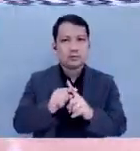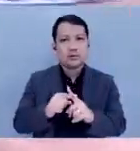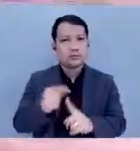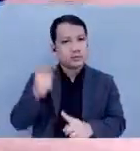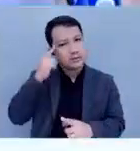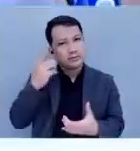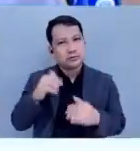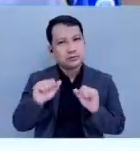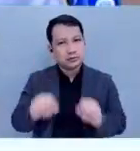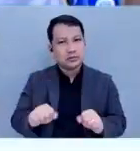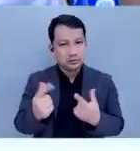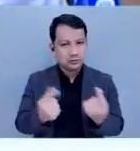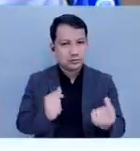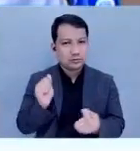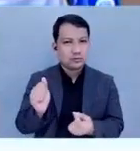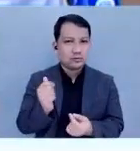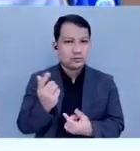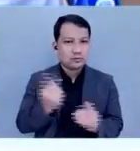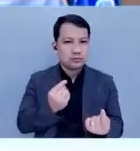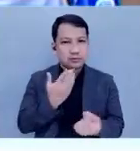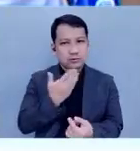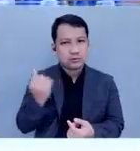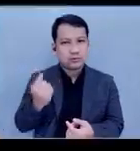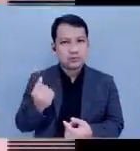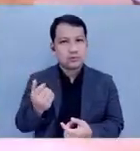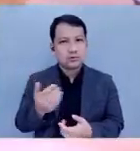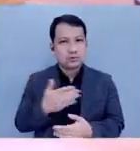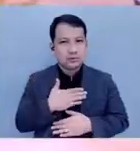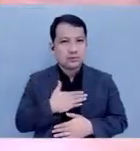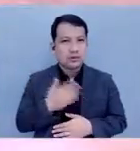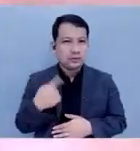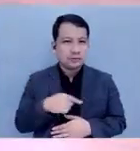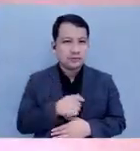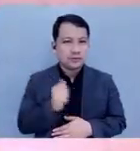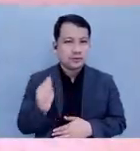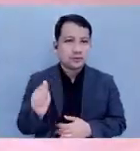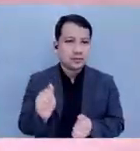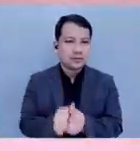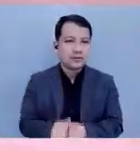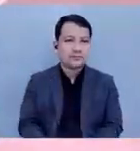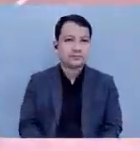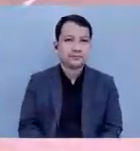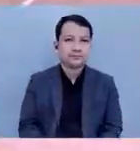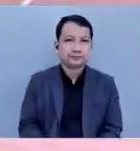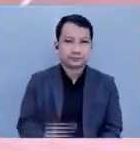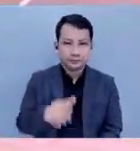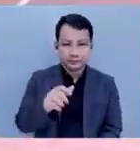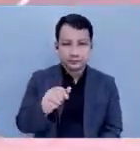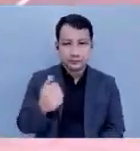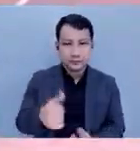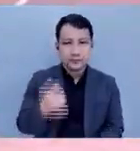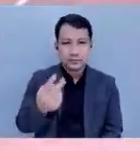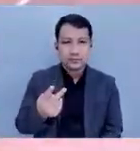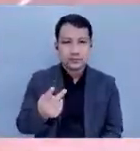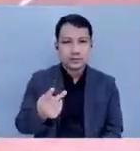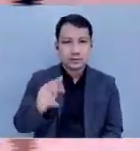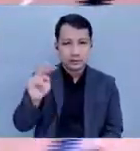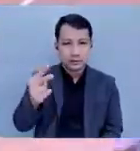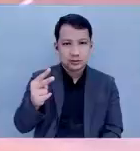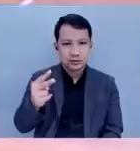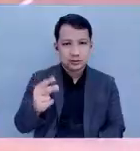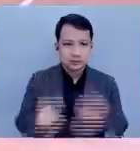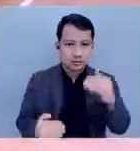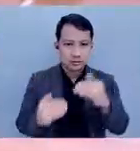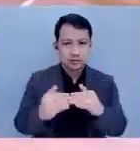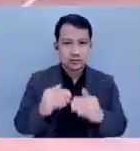guys did that tonight. So we're very happy with them. Sa game 2 naman, dalawang puntos lang ang hinahabol ng Rain